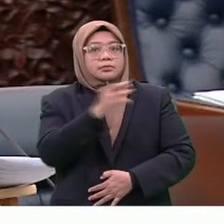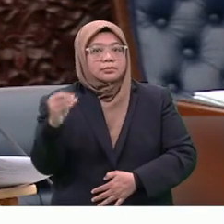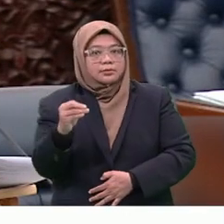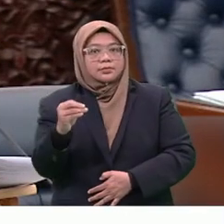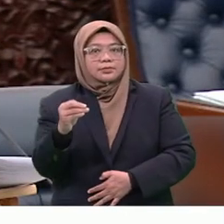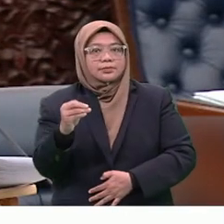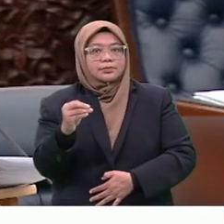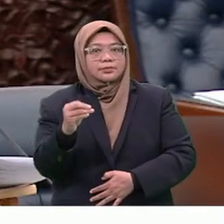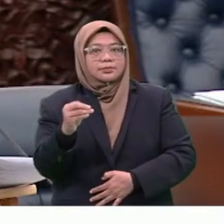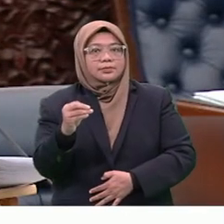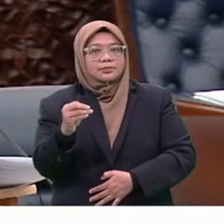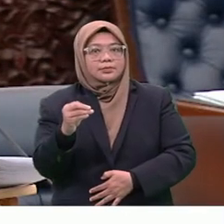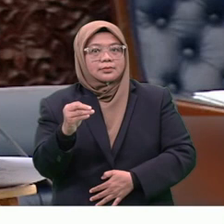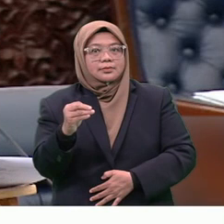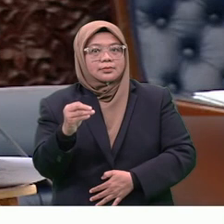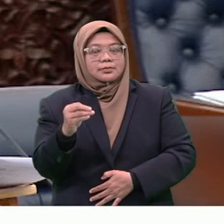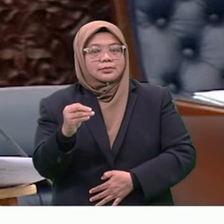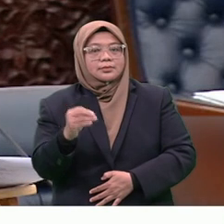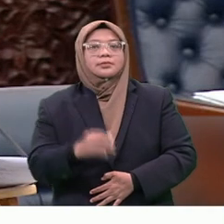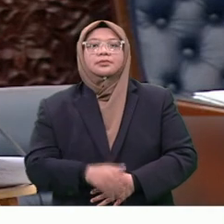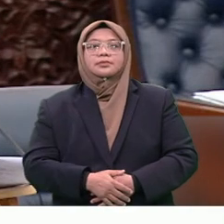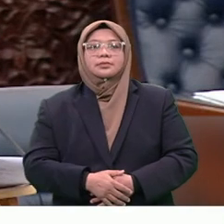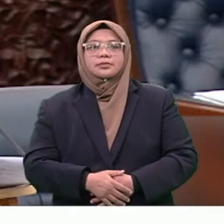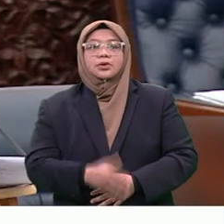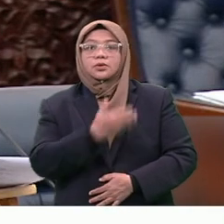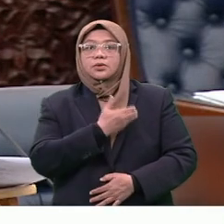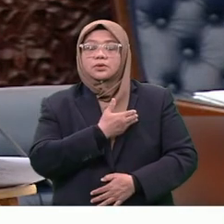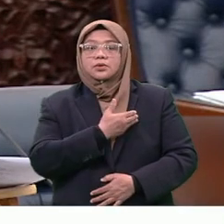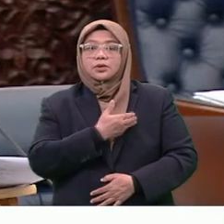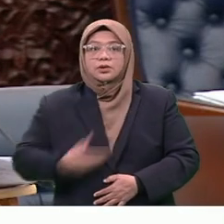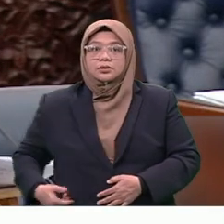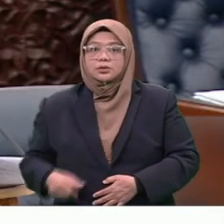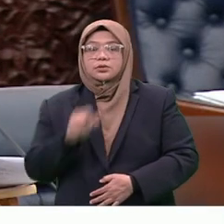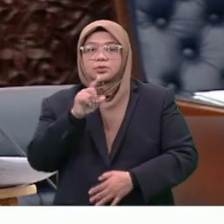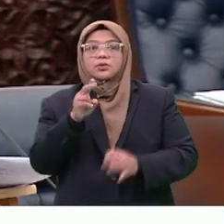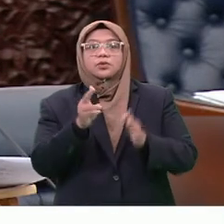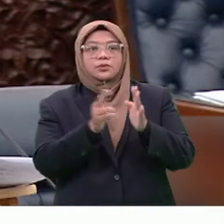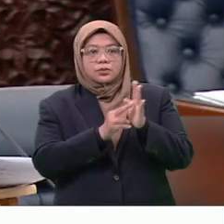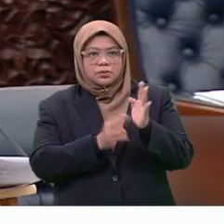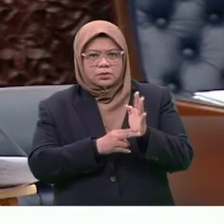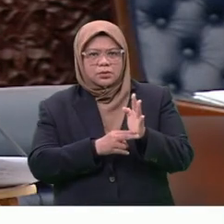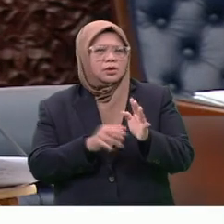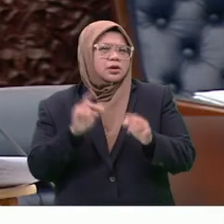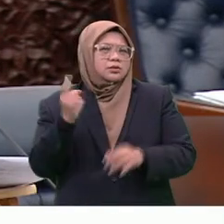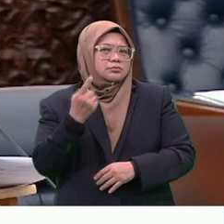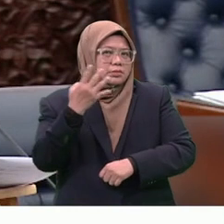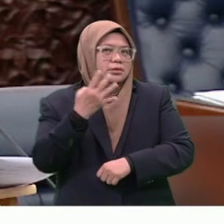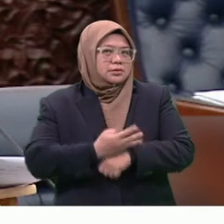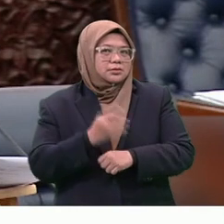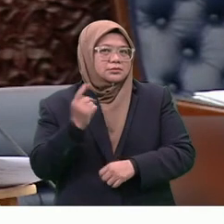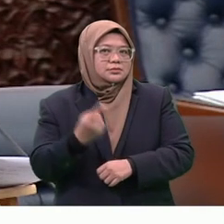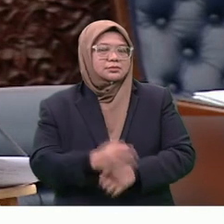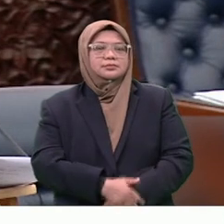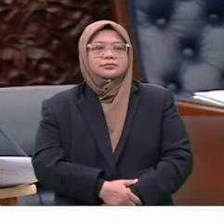dengan izin lebih-lebih lagi rukun haji boleh dibuat dalam masa 4 hari saja